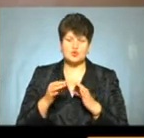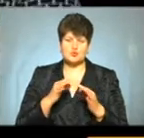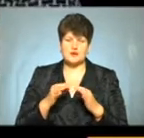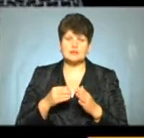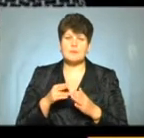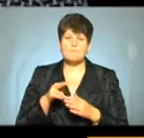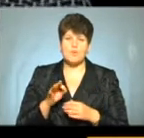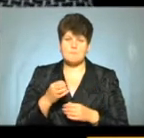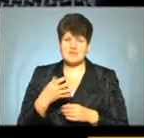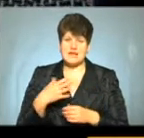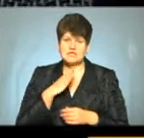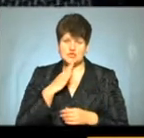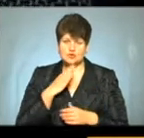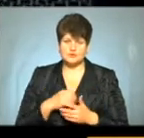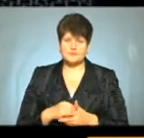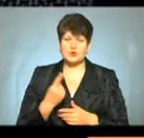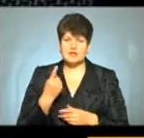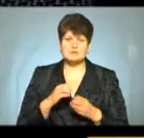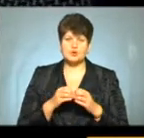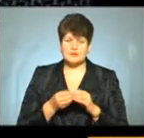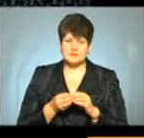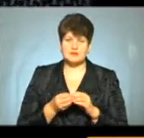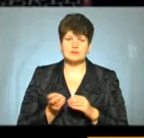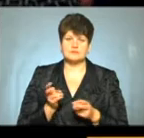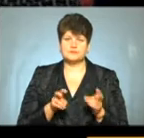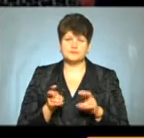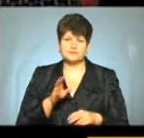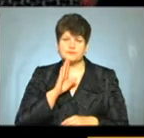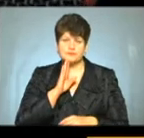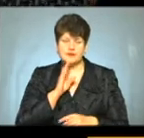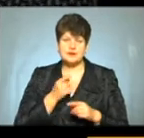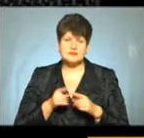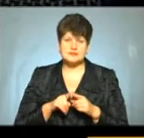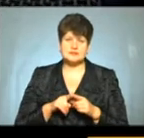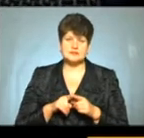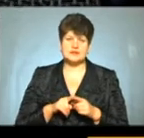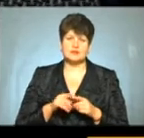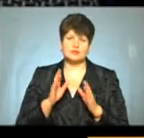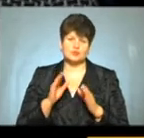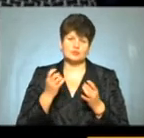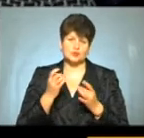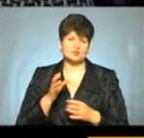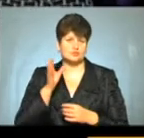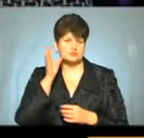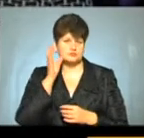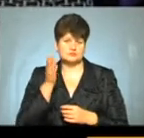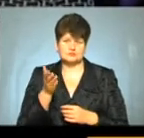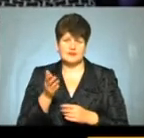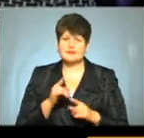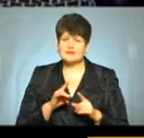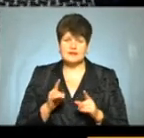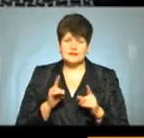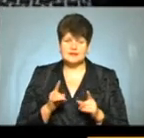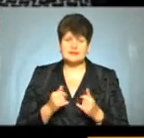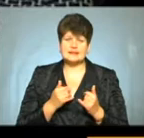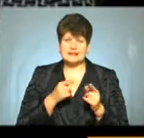жінок. Одна з проблем, з якими звертаються жінки, це елементарно бути вислуханою. Навіть не стільки для